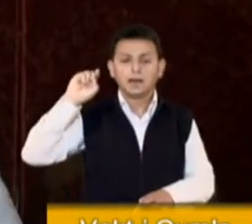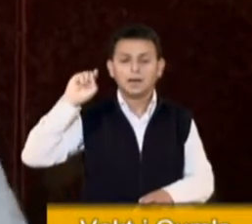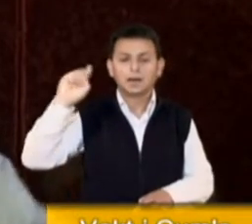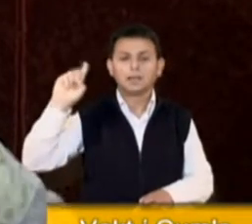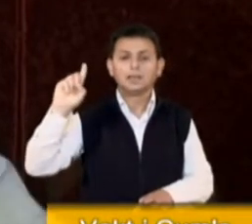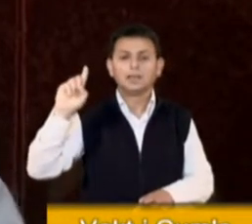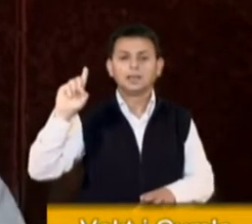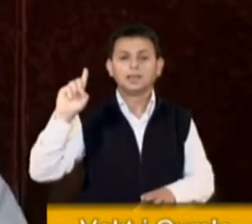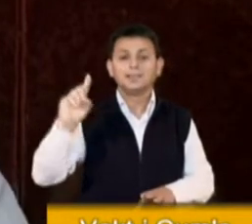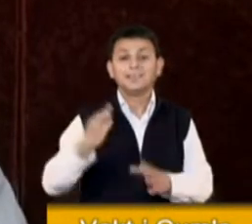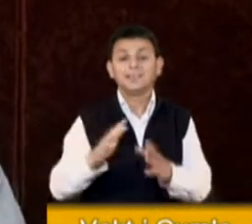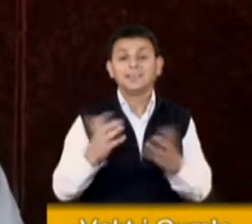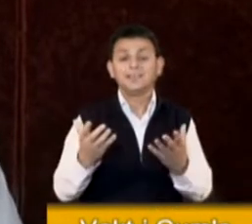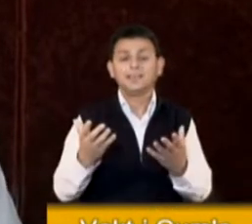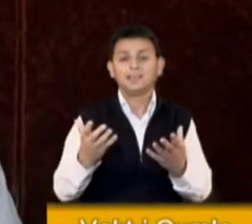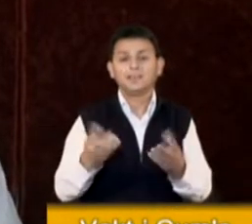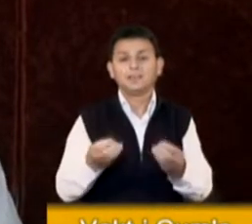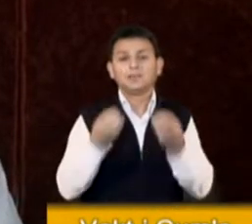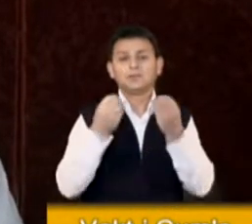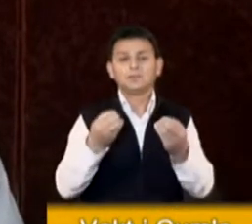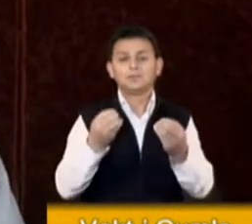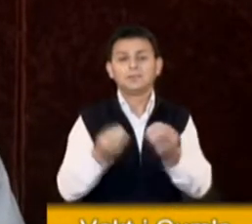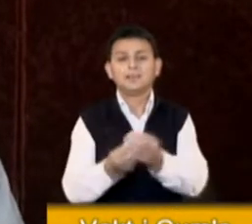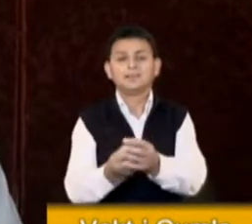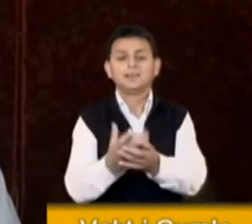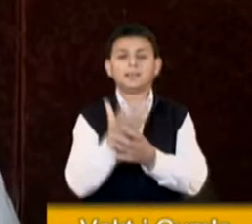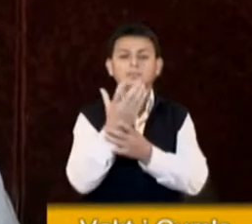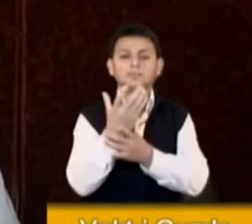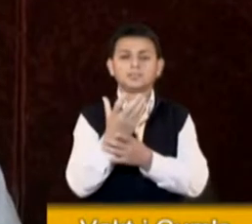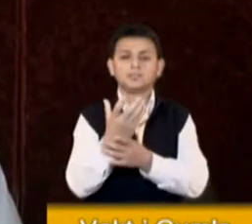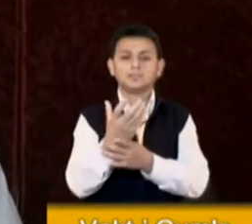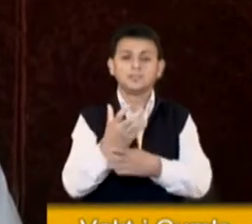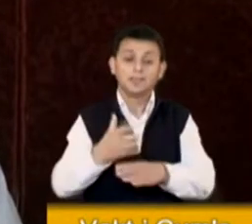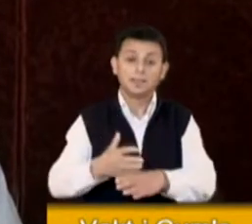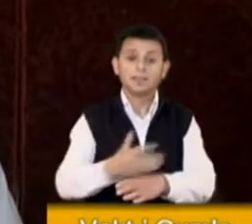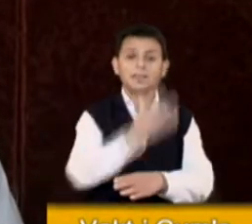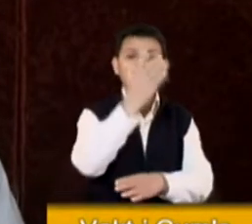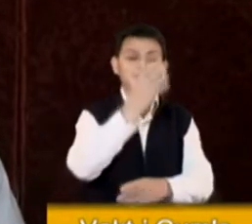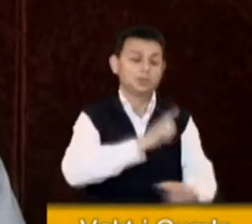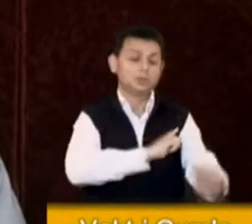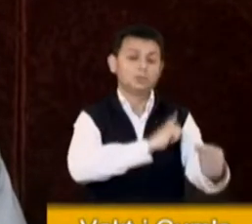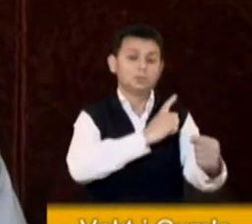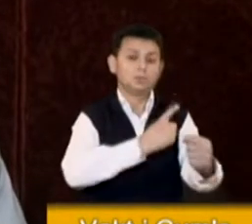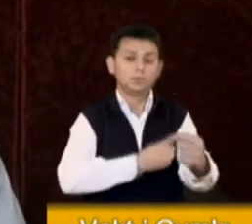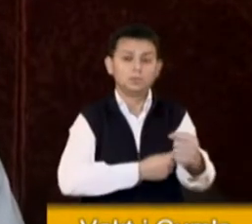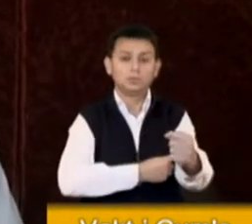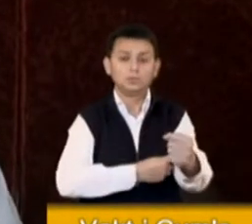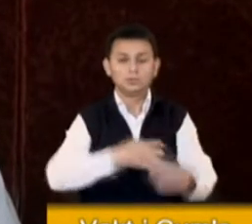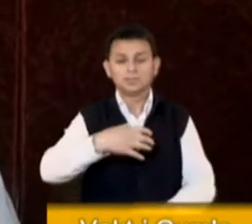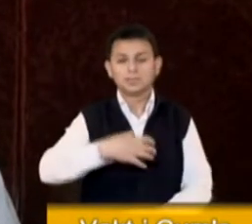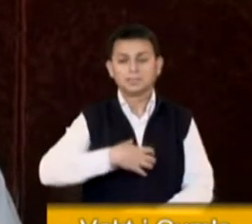billah, gerçek güç ve kuvvet sahibi Allah'tır. O Allahu Zülcelal ne güzel diremiş ve